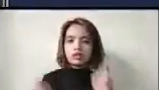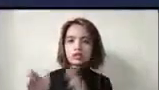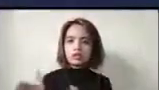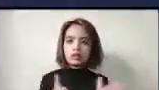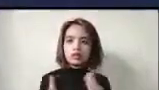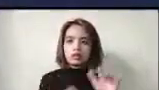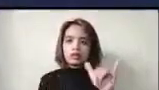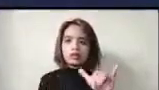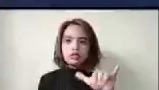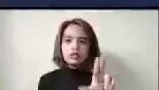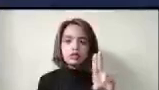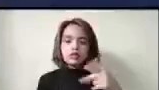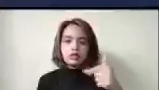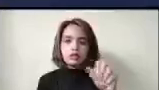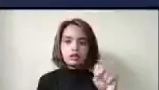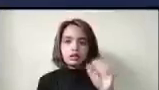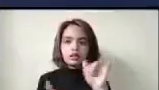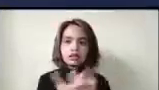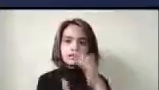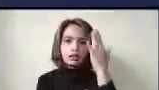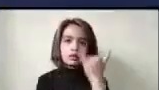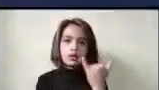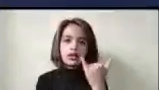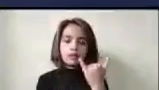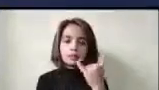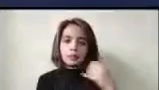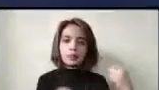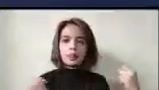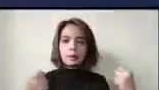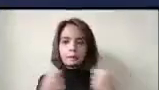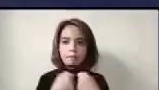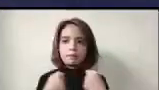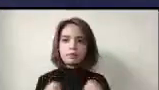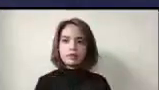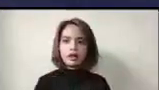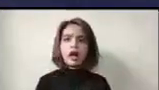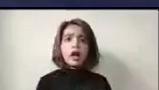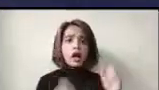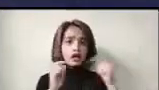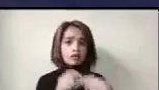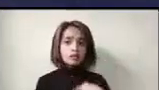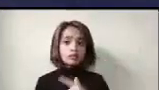siya natalo. Samantala, nagpaabot din ng pasasalamat ang palasyo sa ipinakitang gilas si